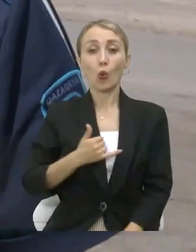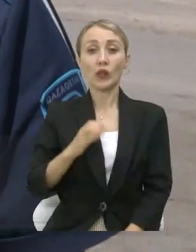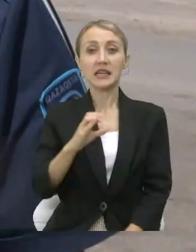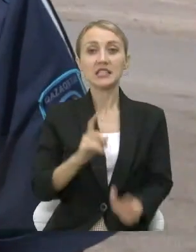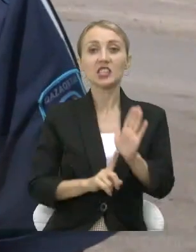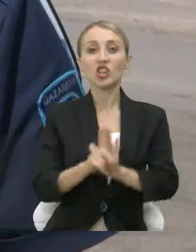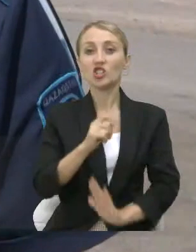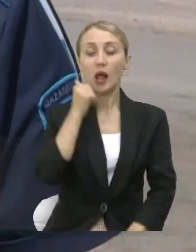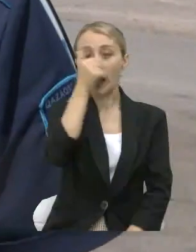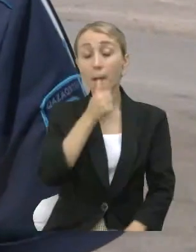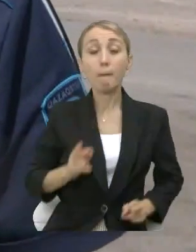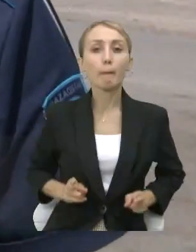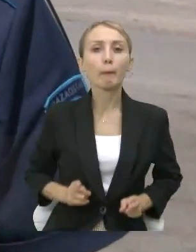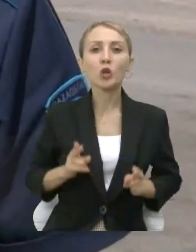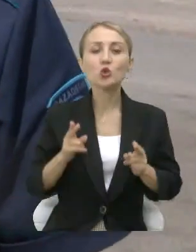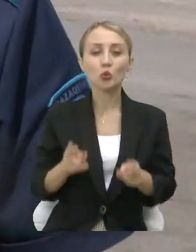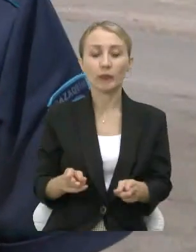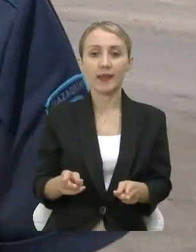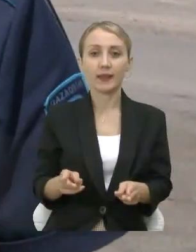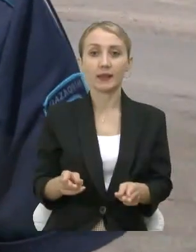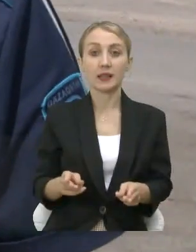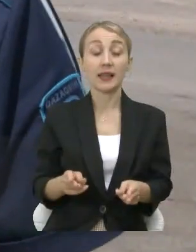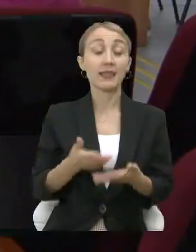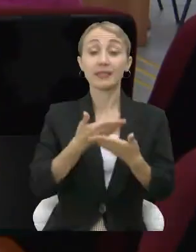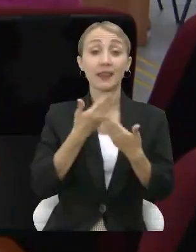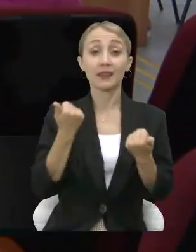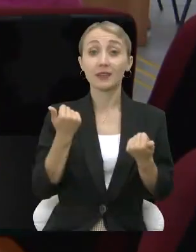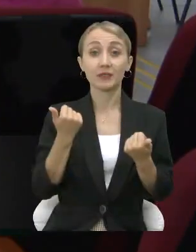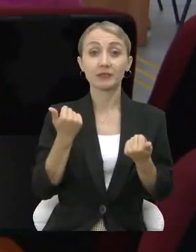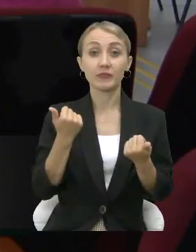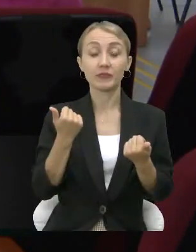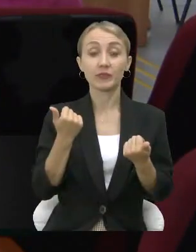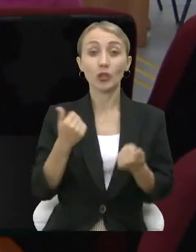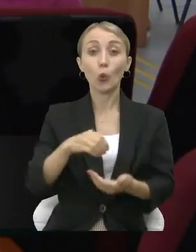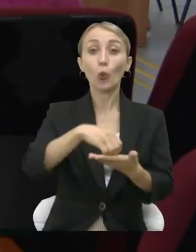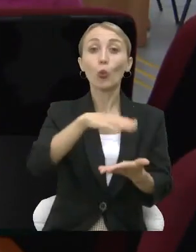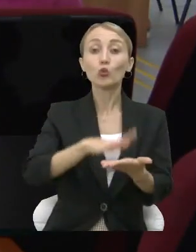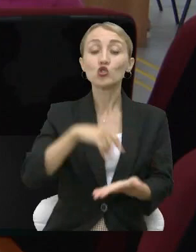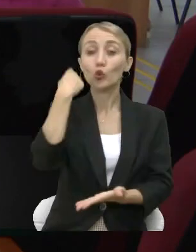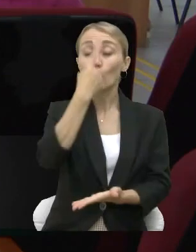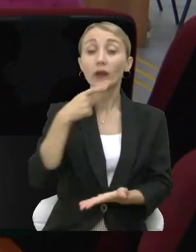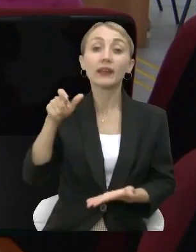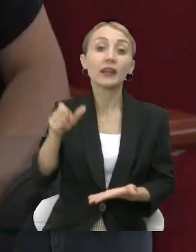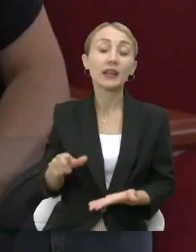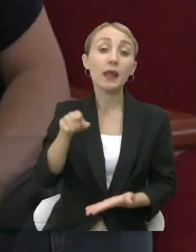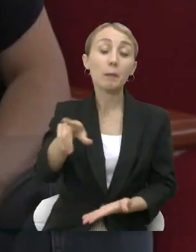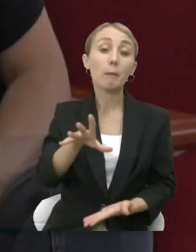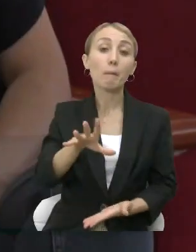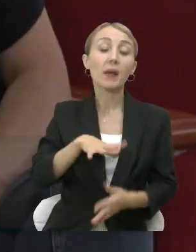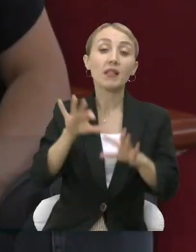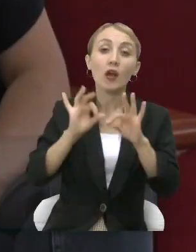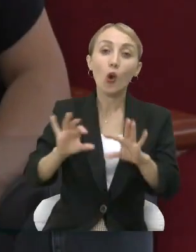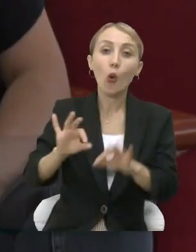года преступления вообще отсутствует. Под учетным лицам были даны разъяснения о принимаемых